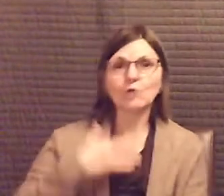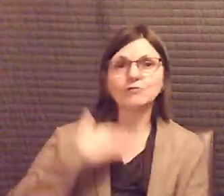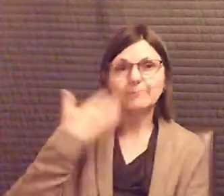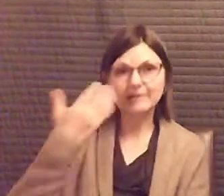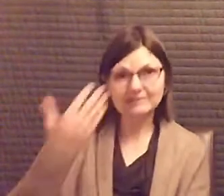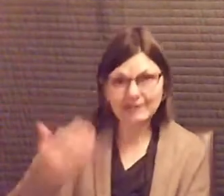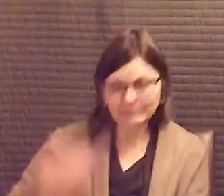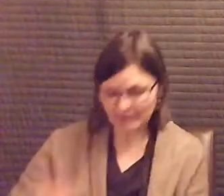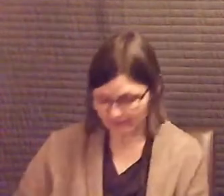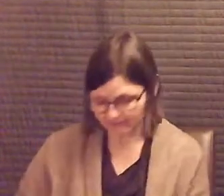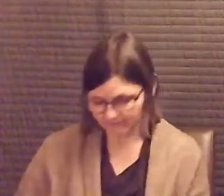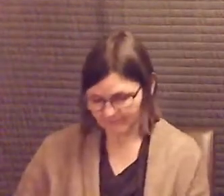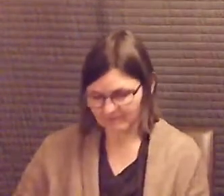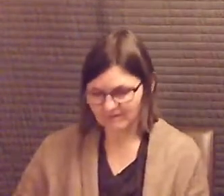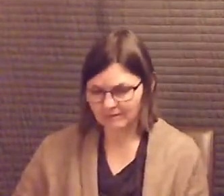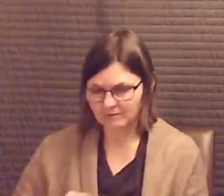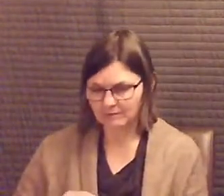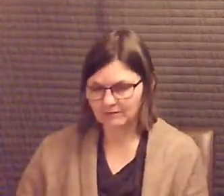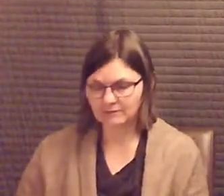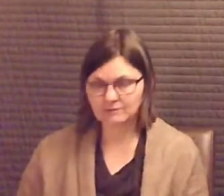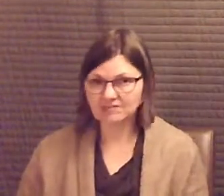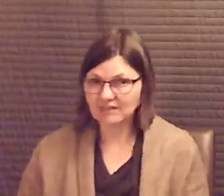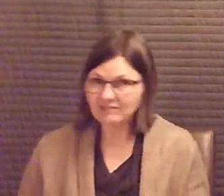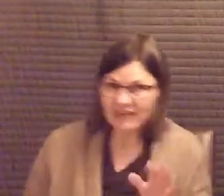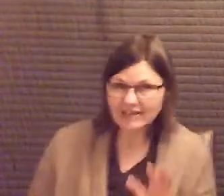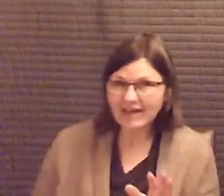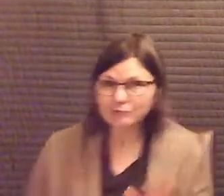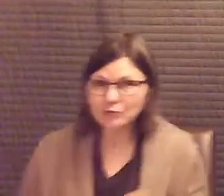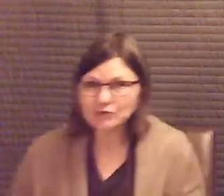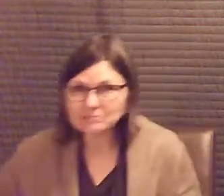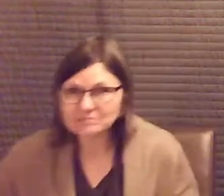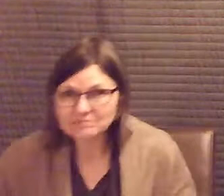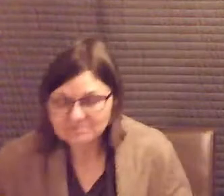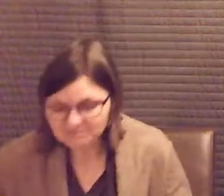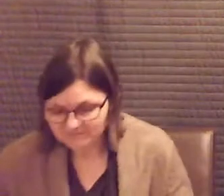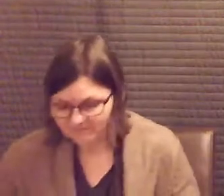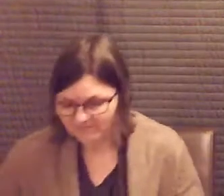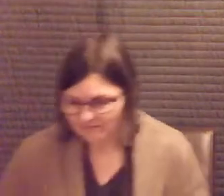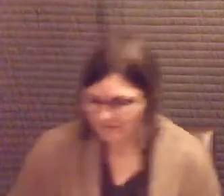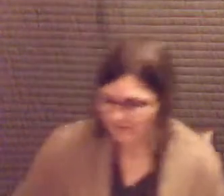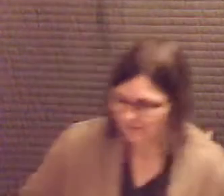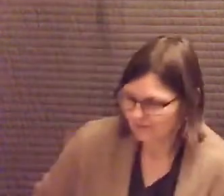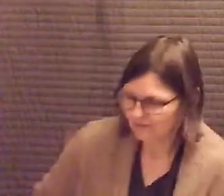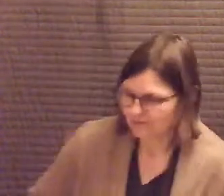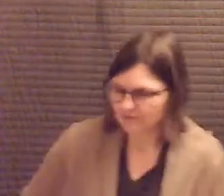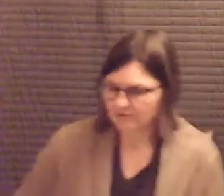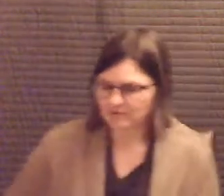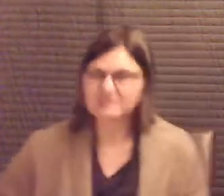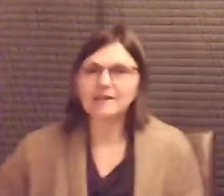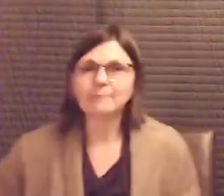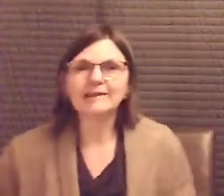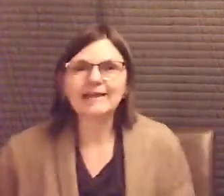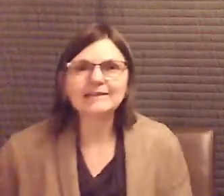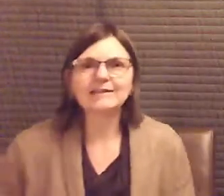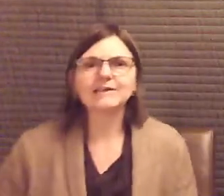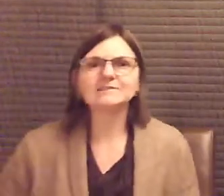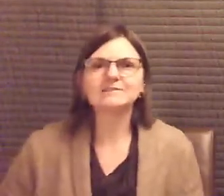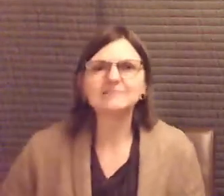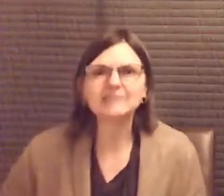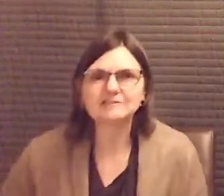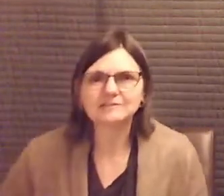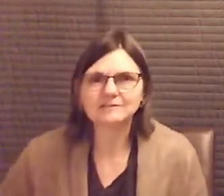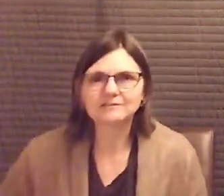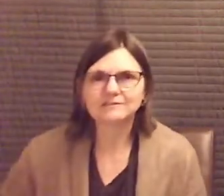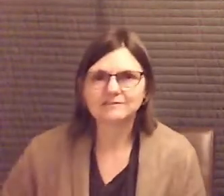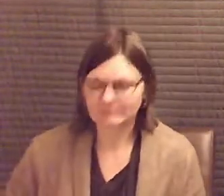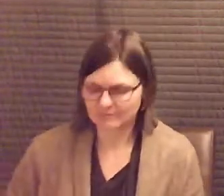was geloof in praktijk brengen hoe je wil liever dus zijn we der klaar voor conversies of vijf geleden jezus